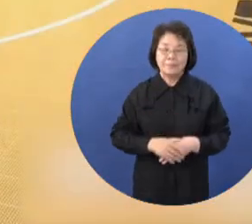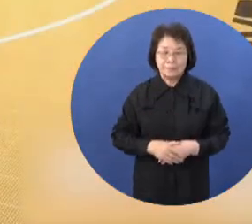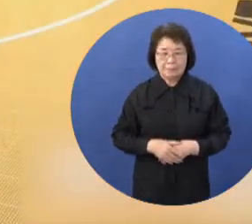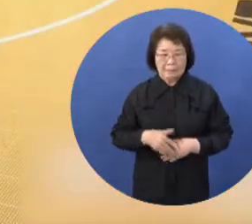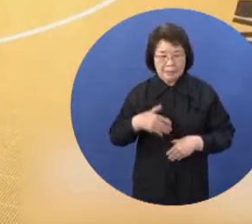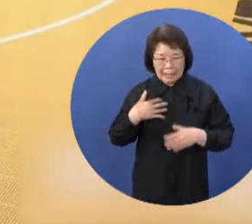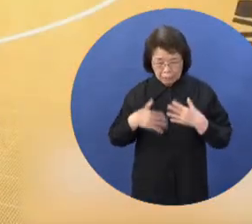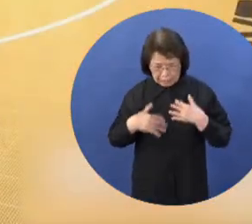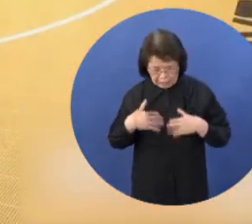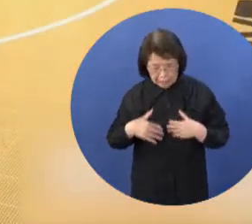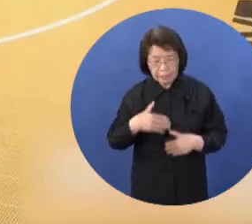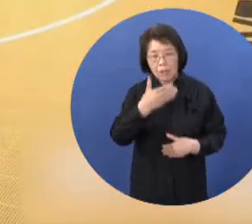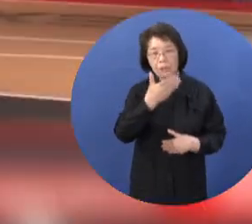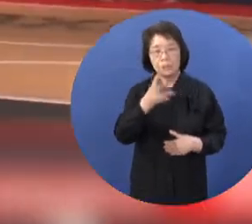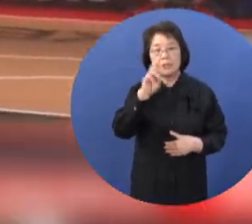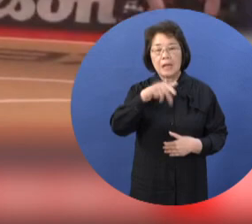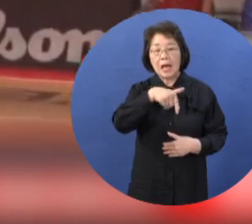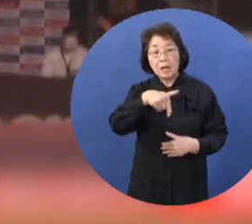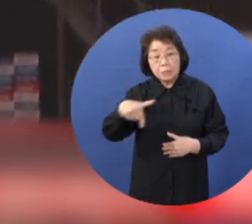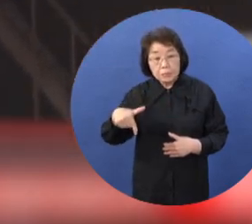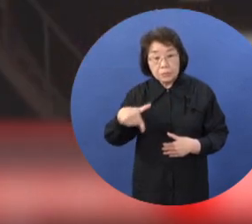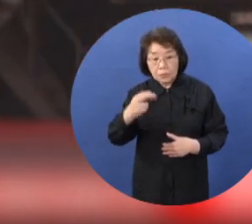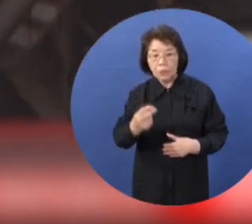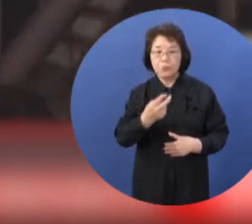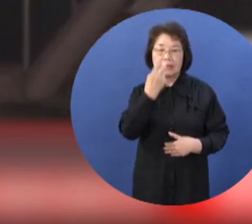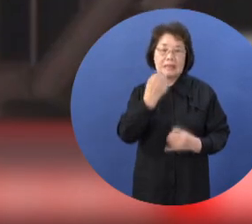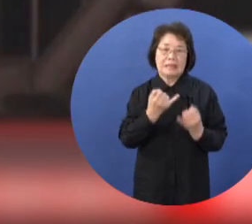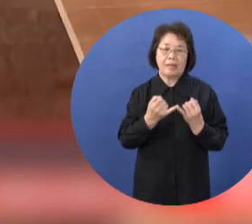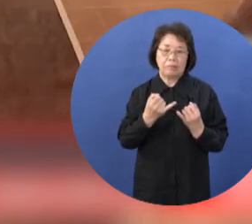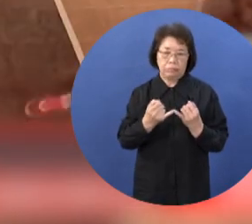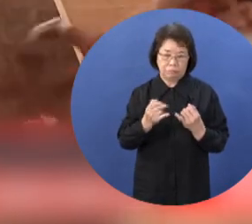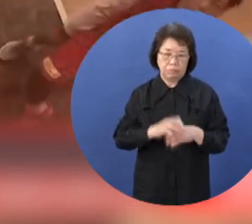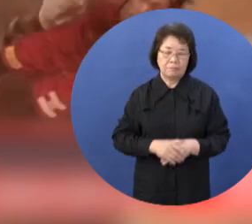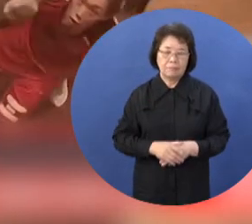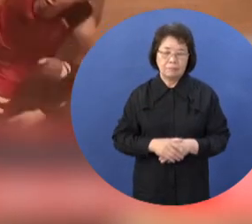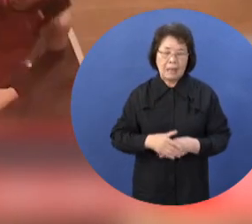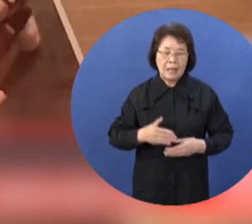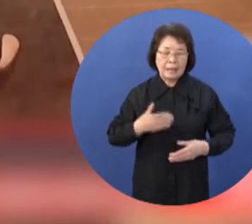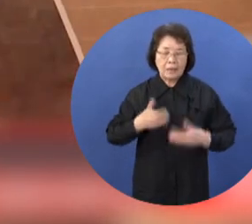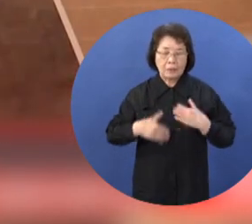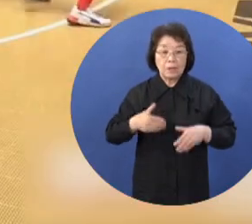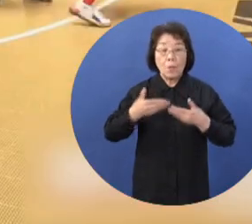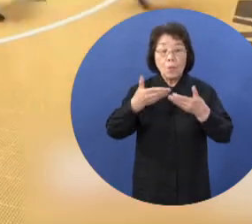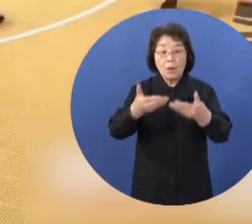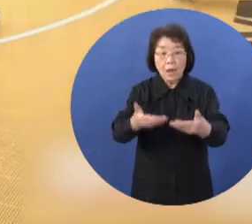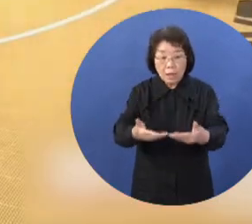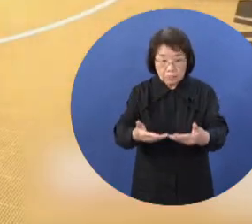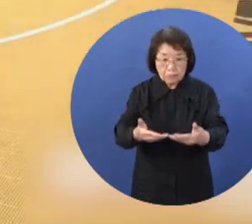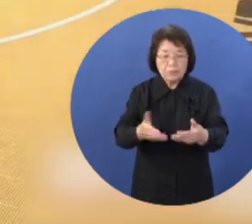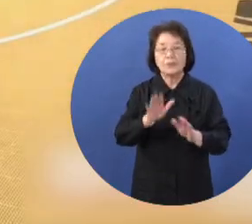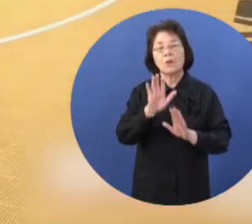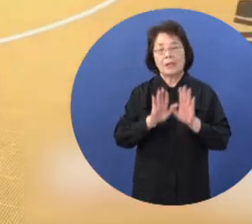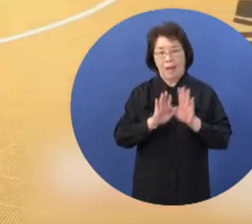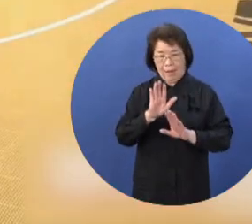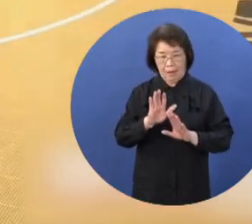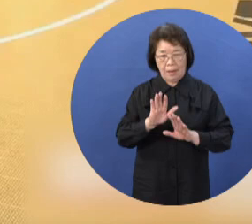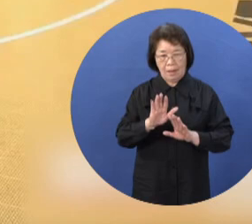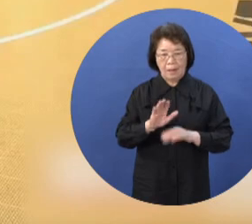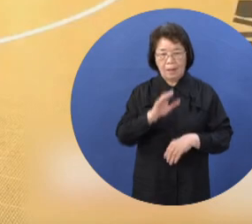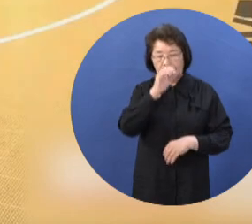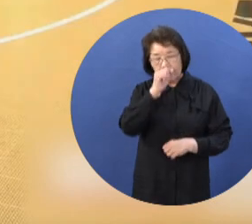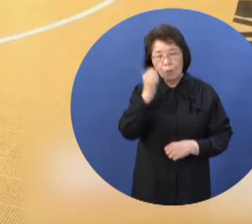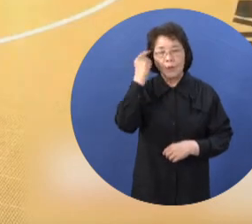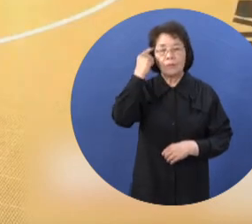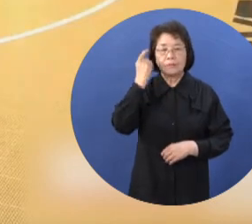が多くて、クラブの中にいるような雰囲気も味わえます。エンターテインメント性がちょっといいなって思うところがあ